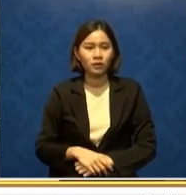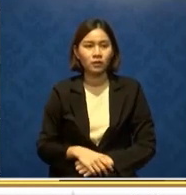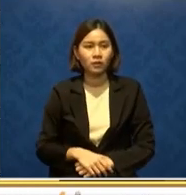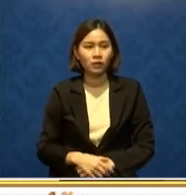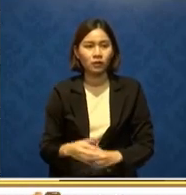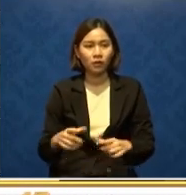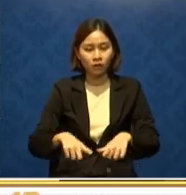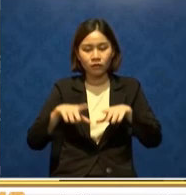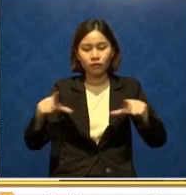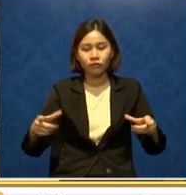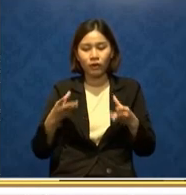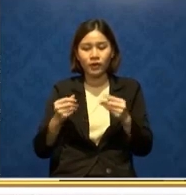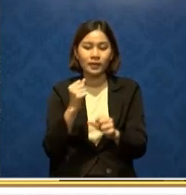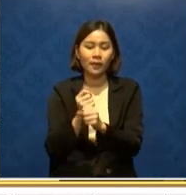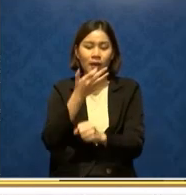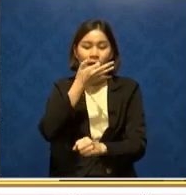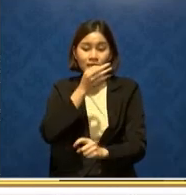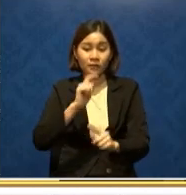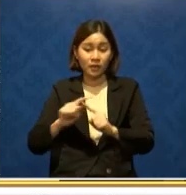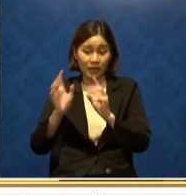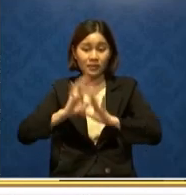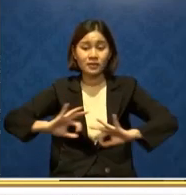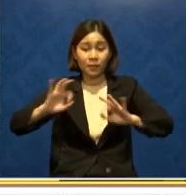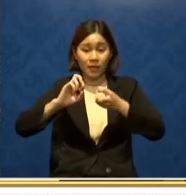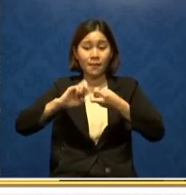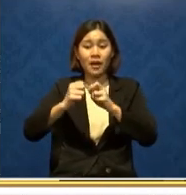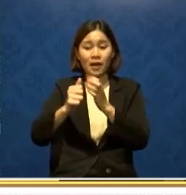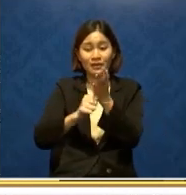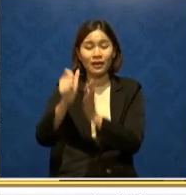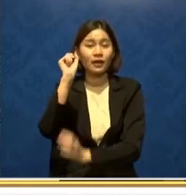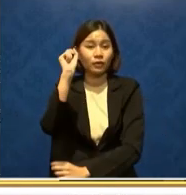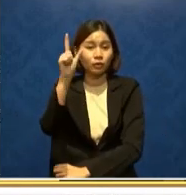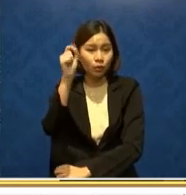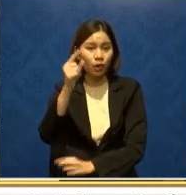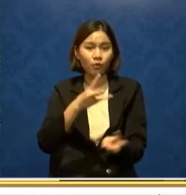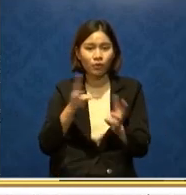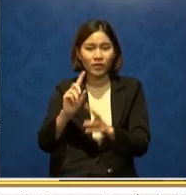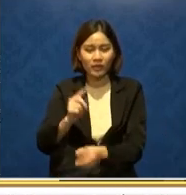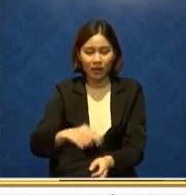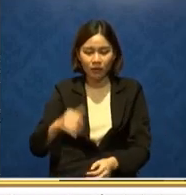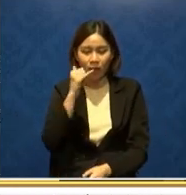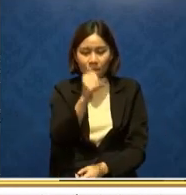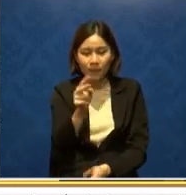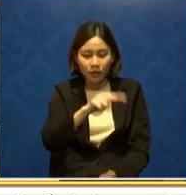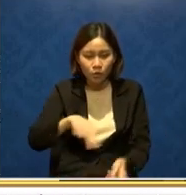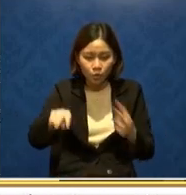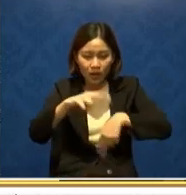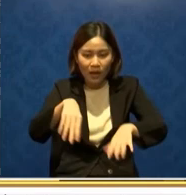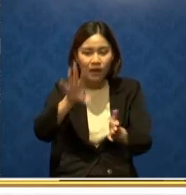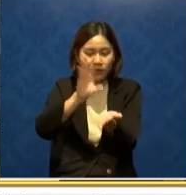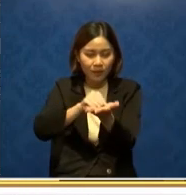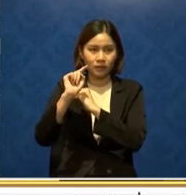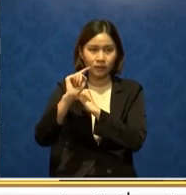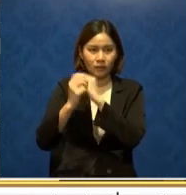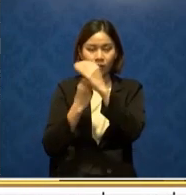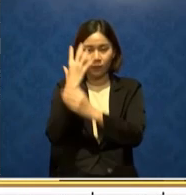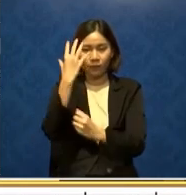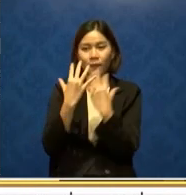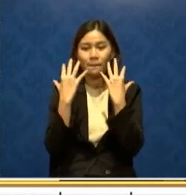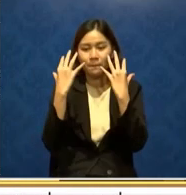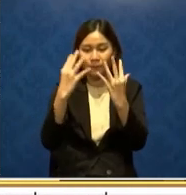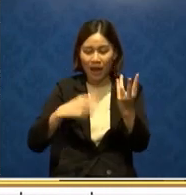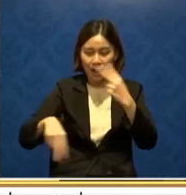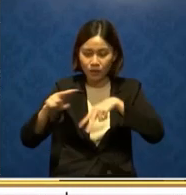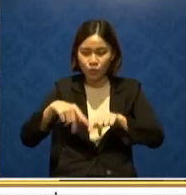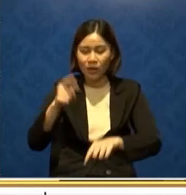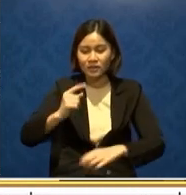ที่ดินทำกินจำเป็นต้องมีการแก้ไขอย่างเร่งด่วนโดยการลงตรวจสอบพื้นที่จริงๆค่ะท่านประธานให้แยกให้ชัดเจนเ